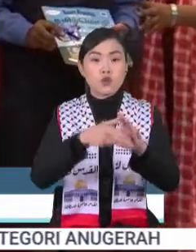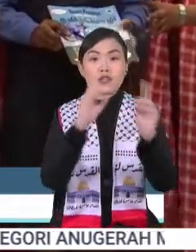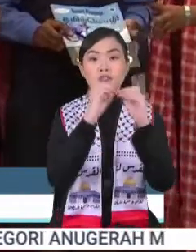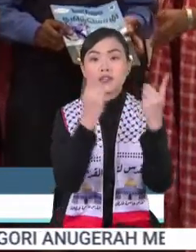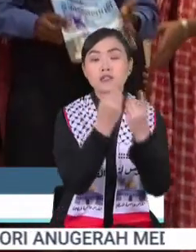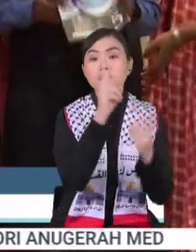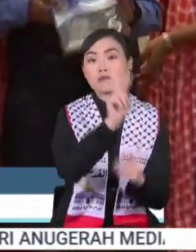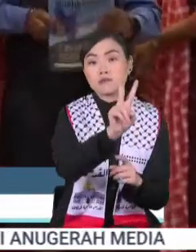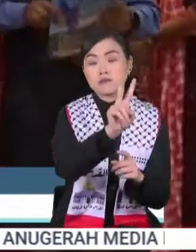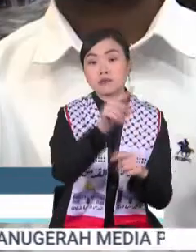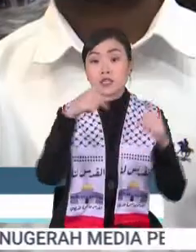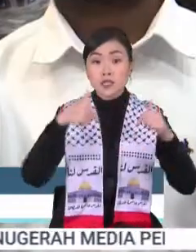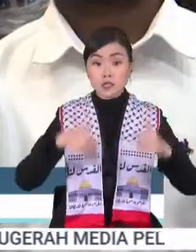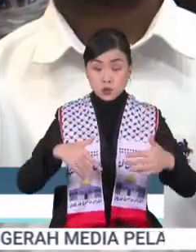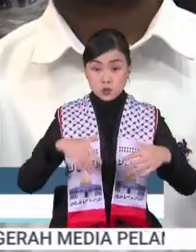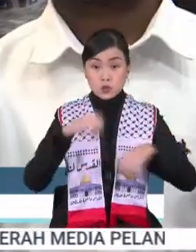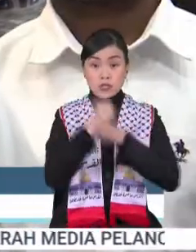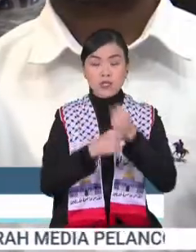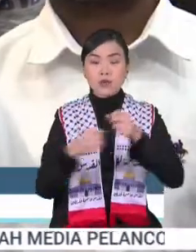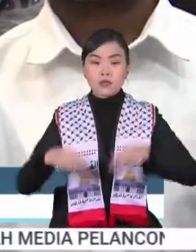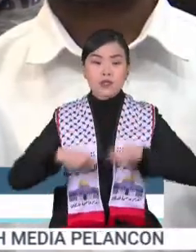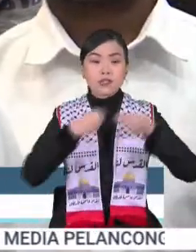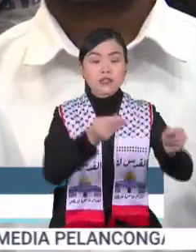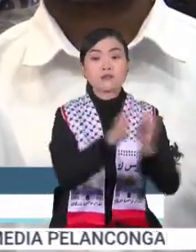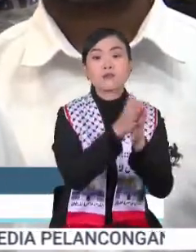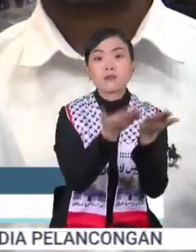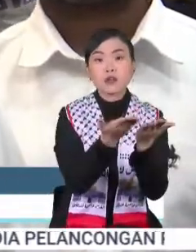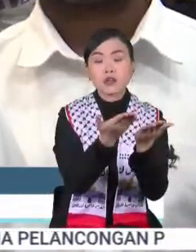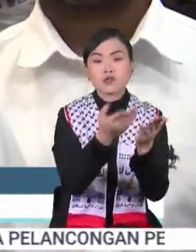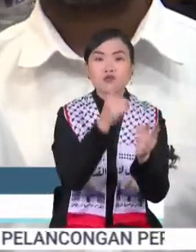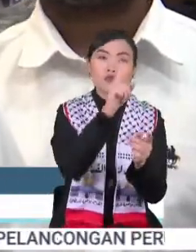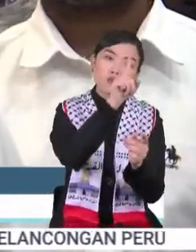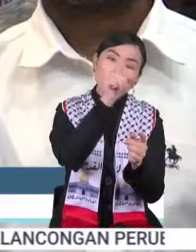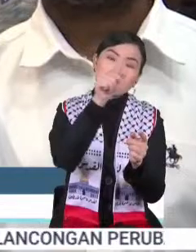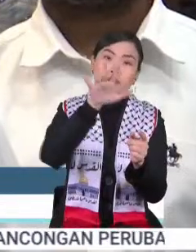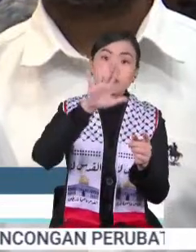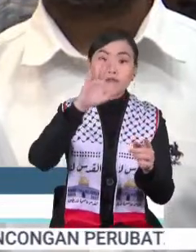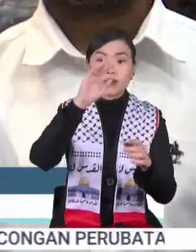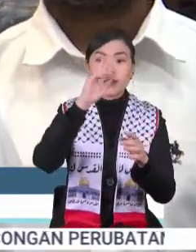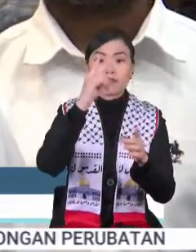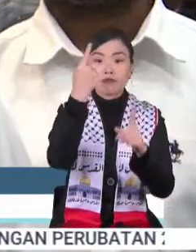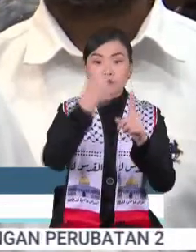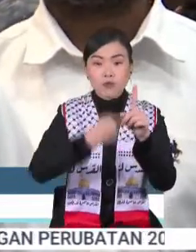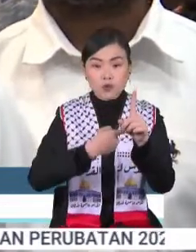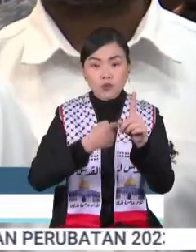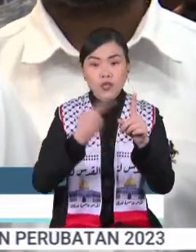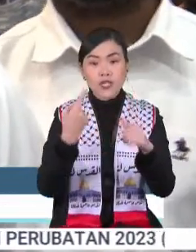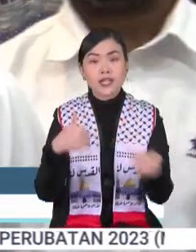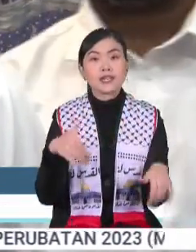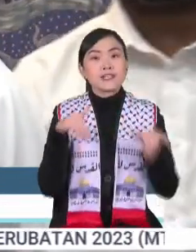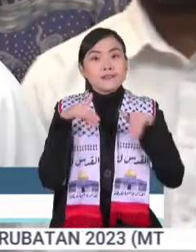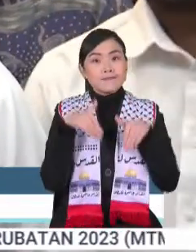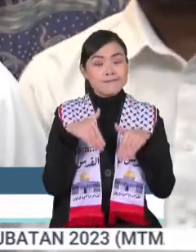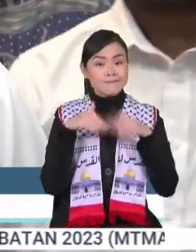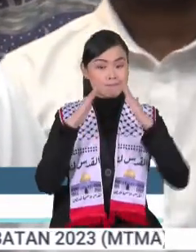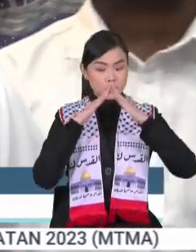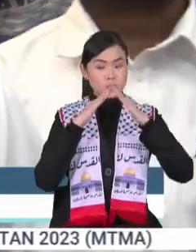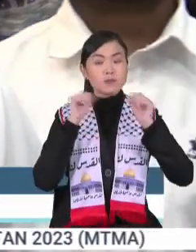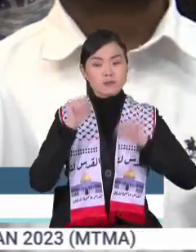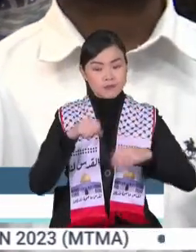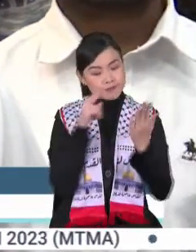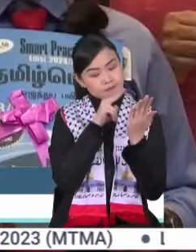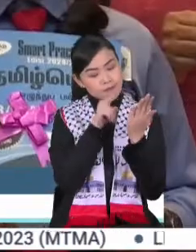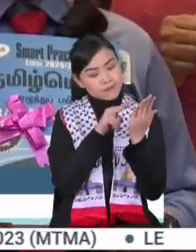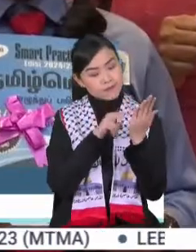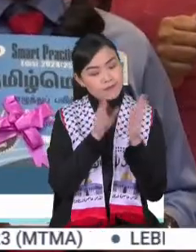tahun depan tahun ini kita bagi buku supaya dalam sebulan setengah ini budak daripada duduk rumah Tak buat apa dapat